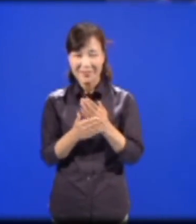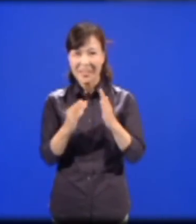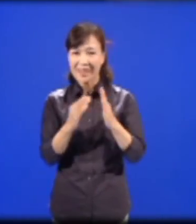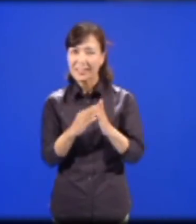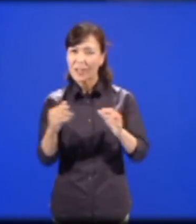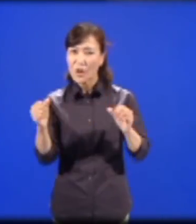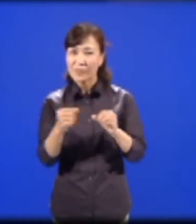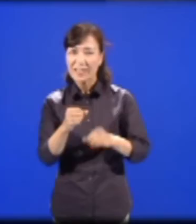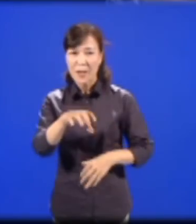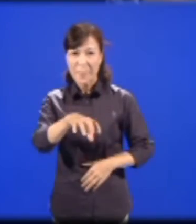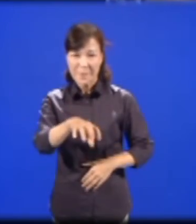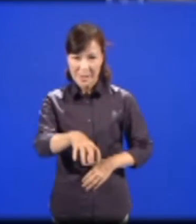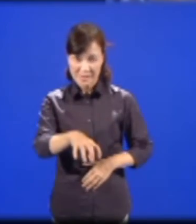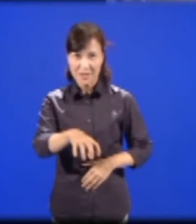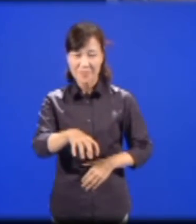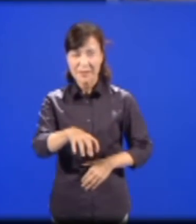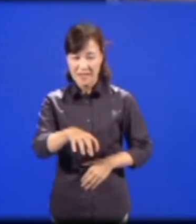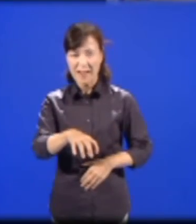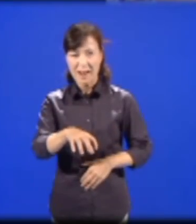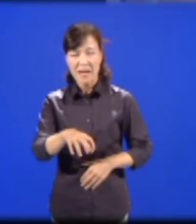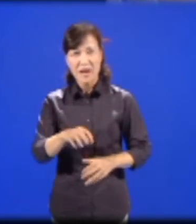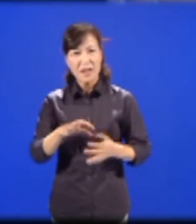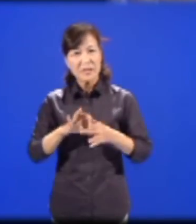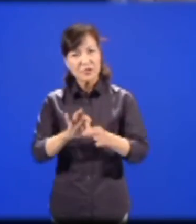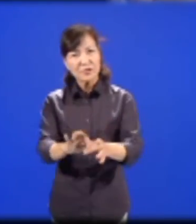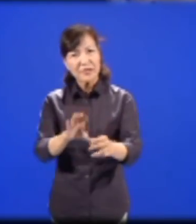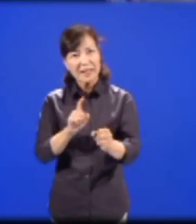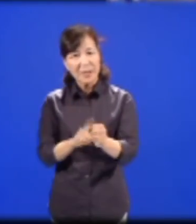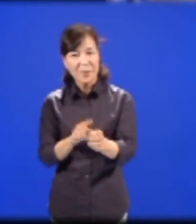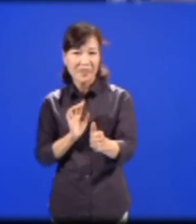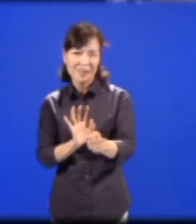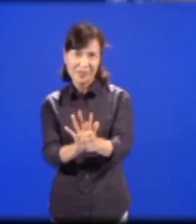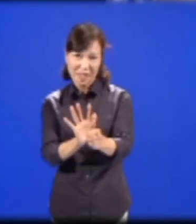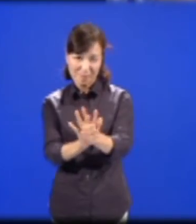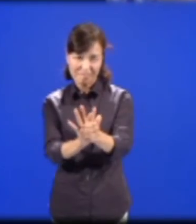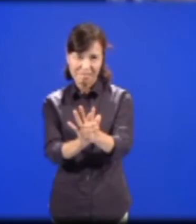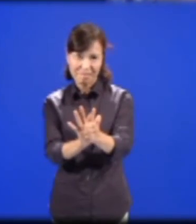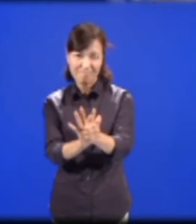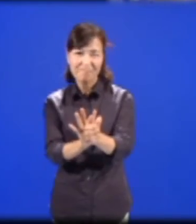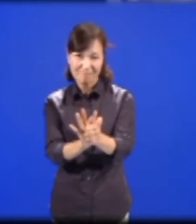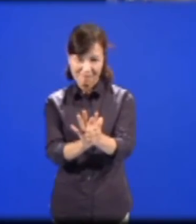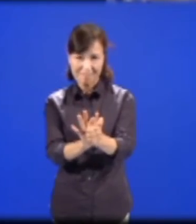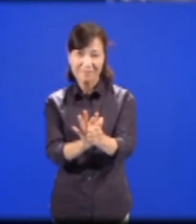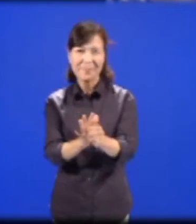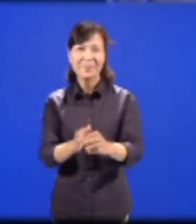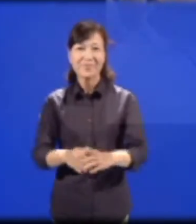で健康に関わる取り組みが行われるよう支援しているんですね。